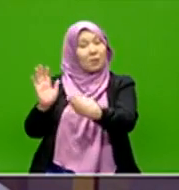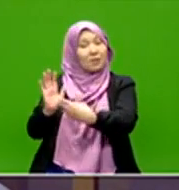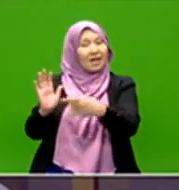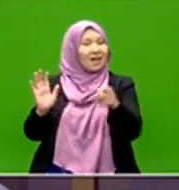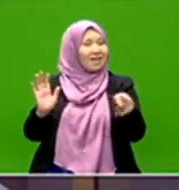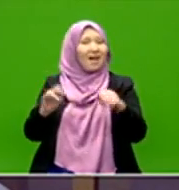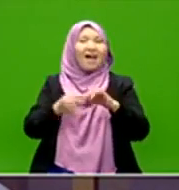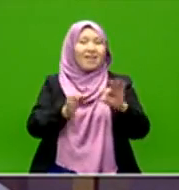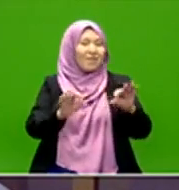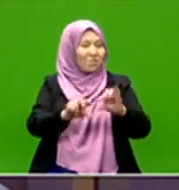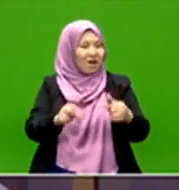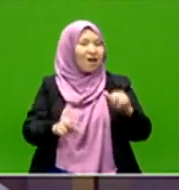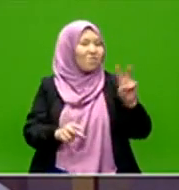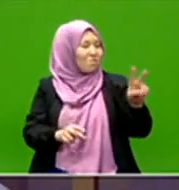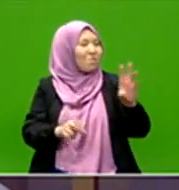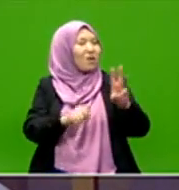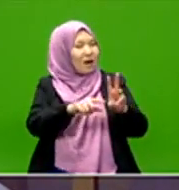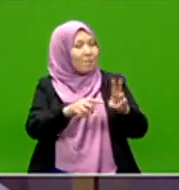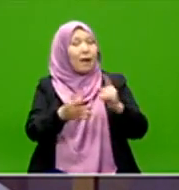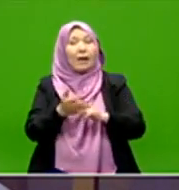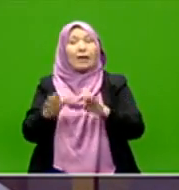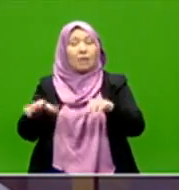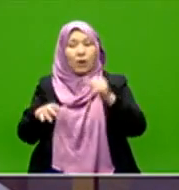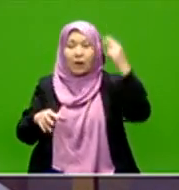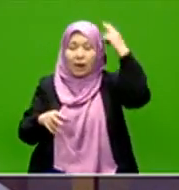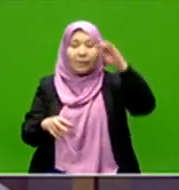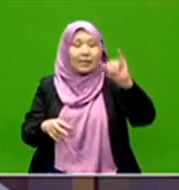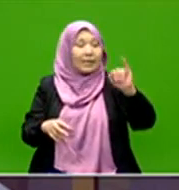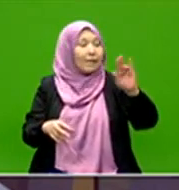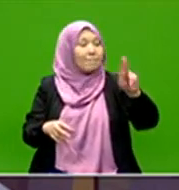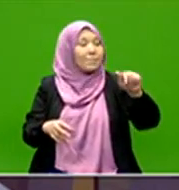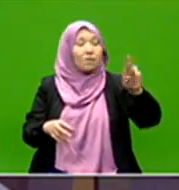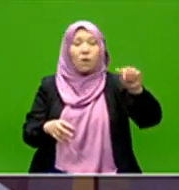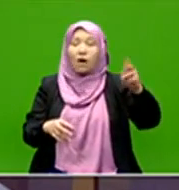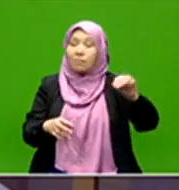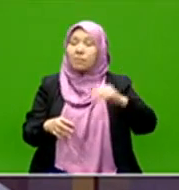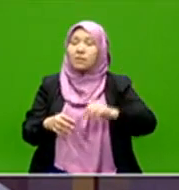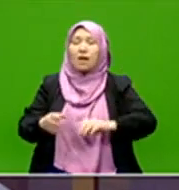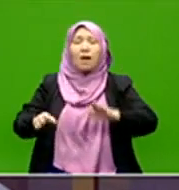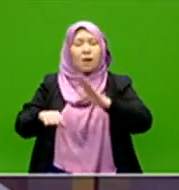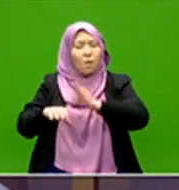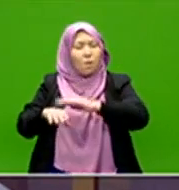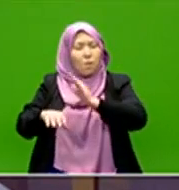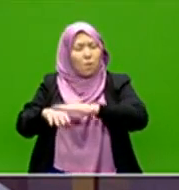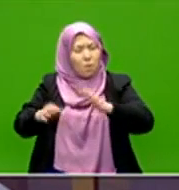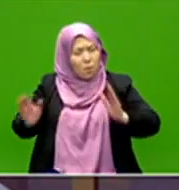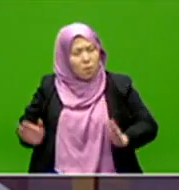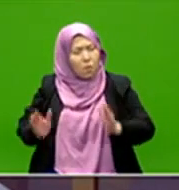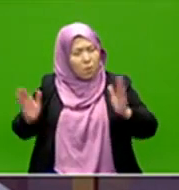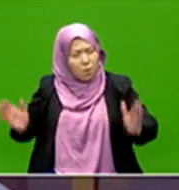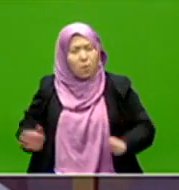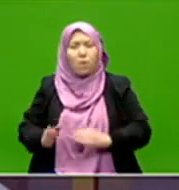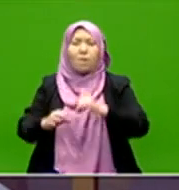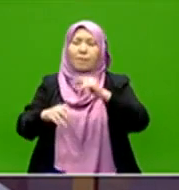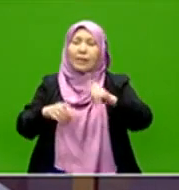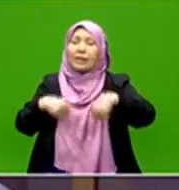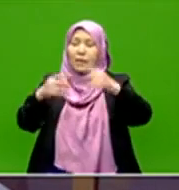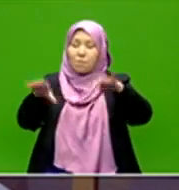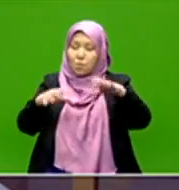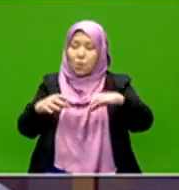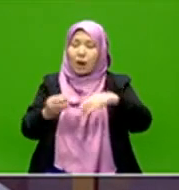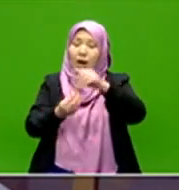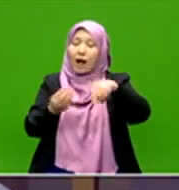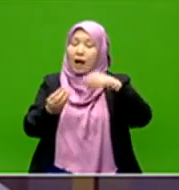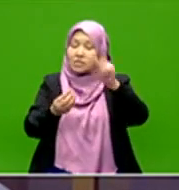Apakah yang dibuat oleh Nabi Ibrahim? Wa adzin, ya. Dan serulah manusia untuk menunaikan haji, nescaya mereka akan datang kepadamu